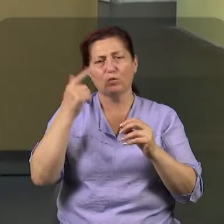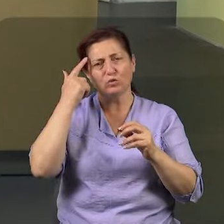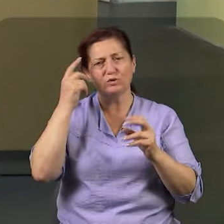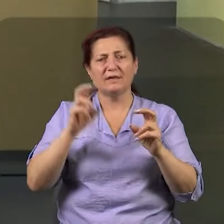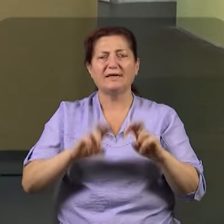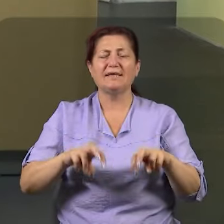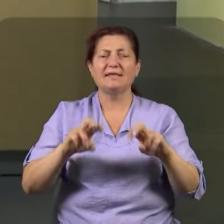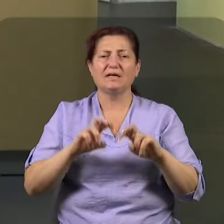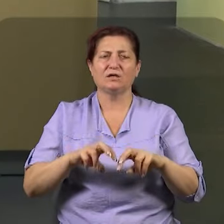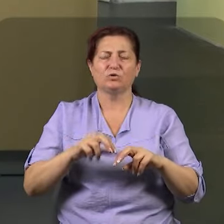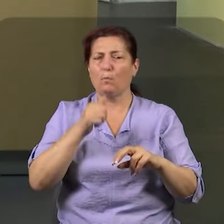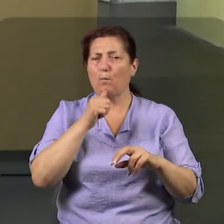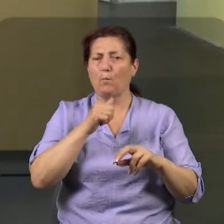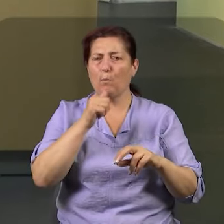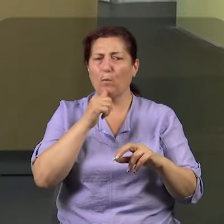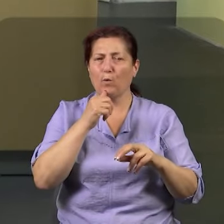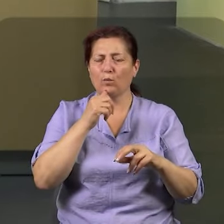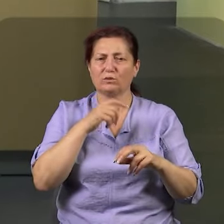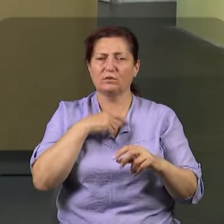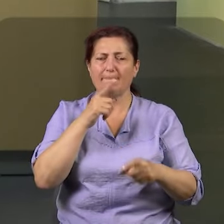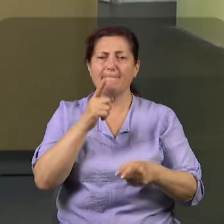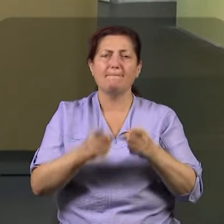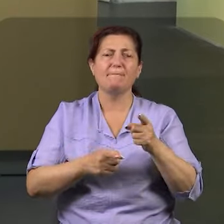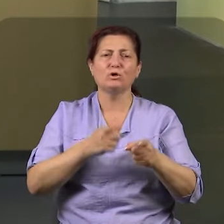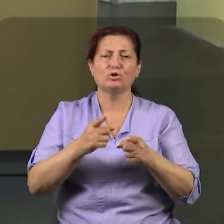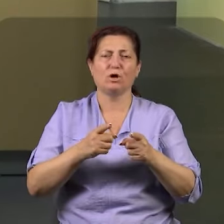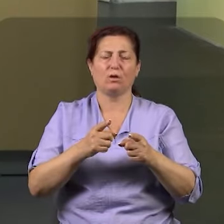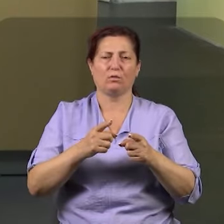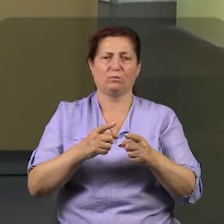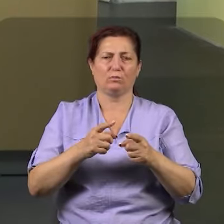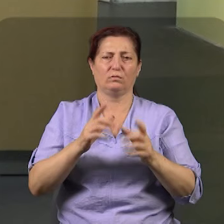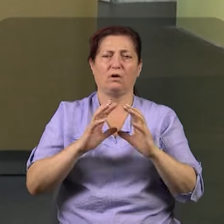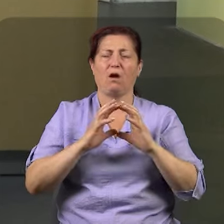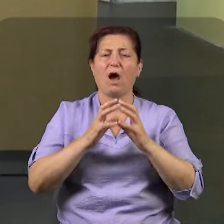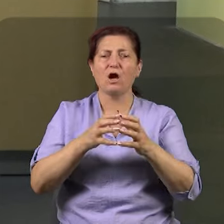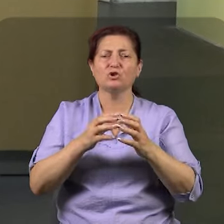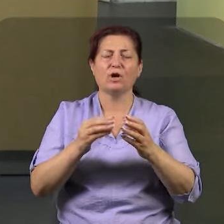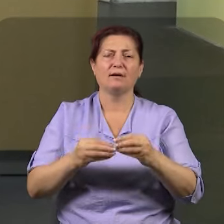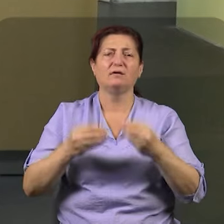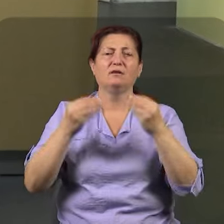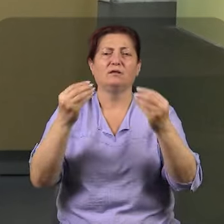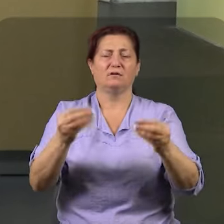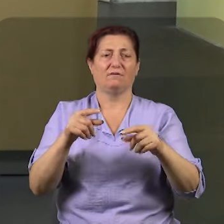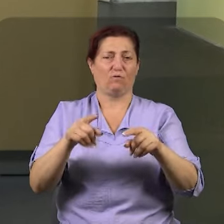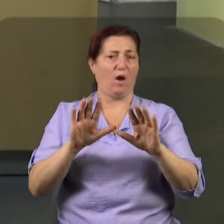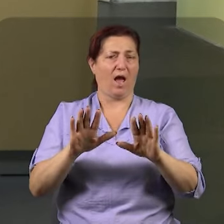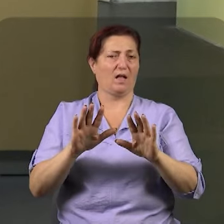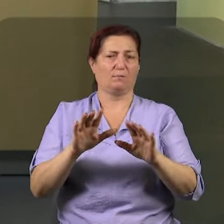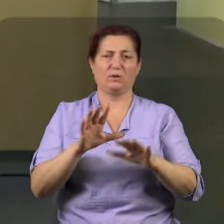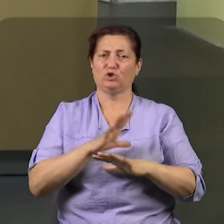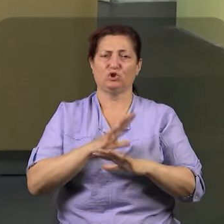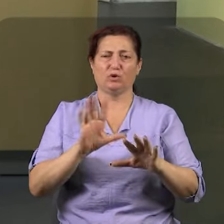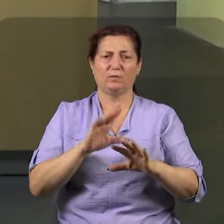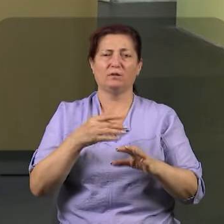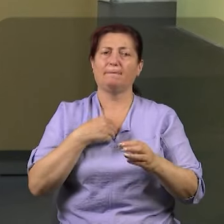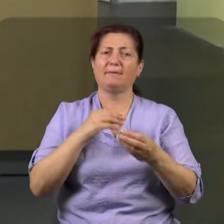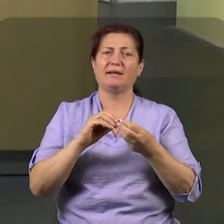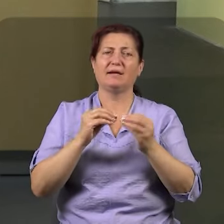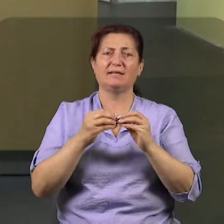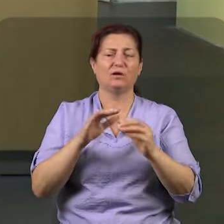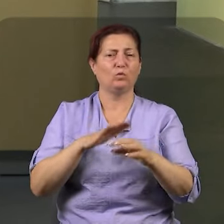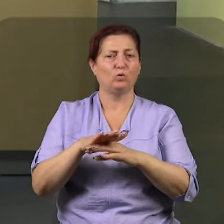գիտական հետազոտությունների փորձարական մշակումների ոնց որ լոգիկան լինի աշխարհին գիտելիք տալը, երբ որ այդպես չպտի լինի, առաջնահերթը պետք է լինի մեր խնդիրների